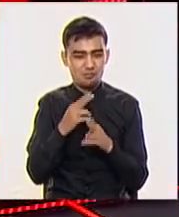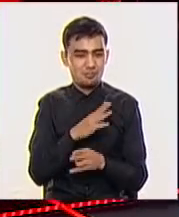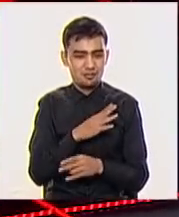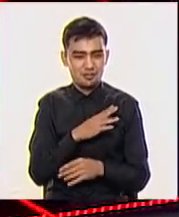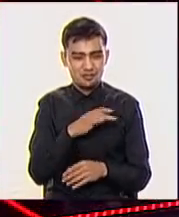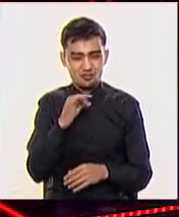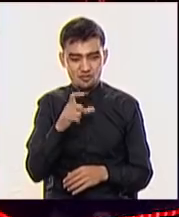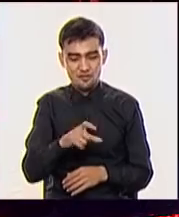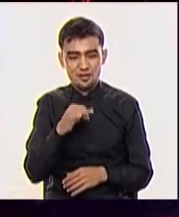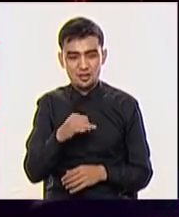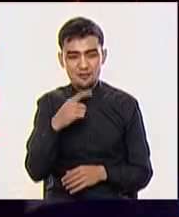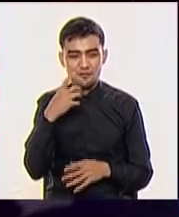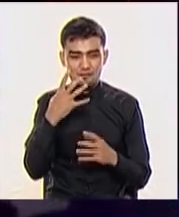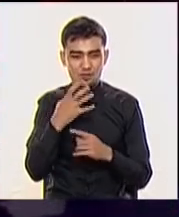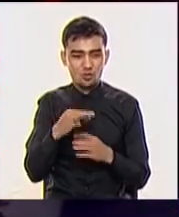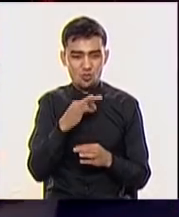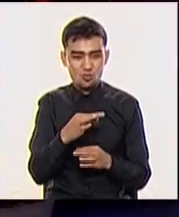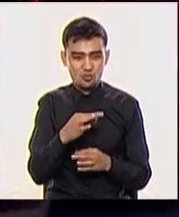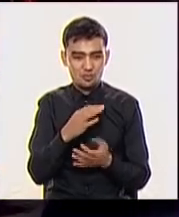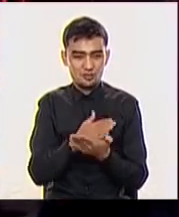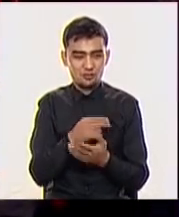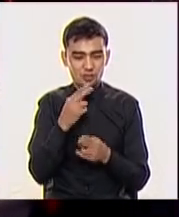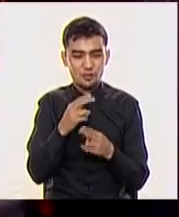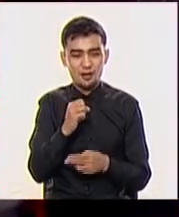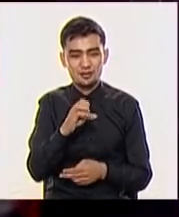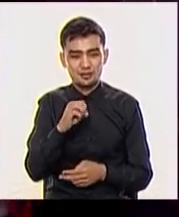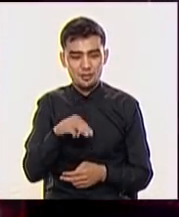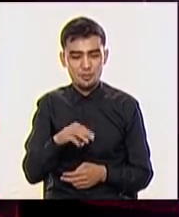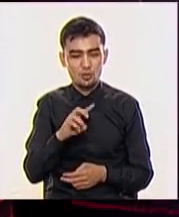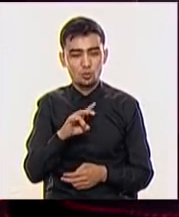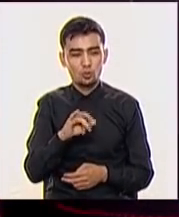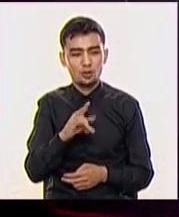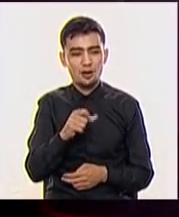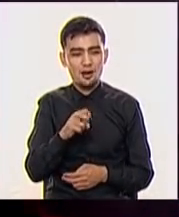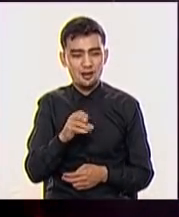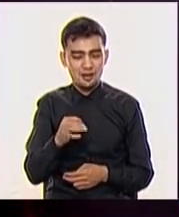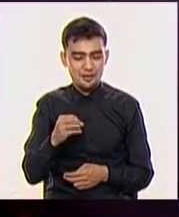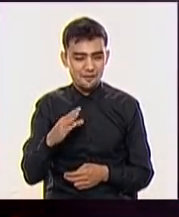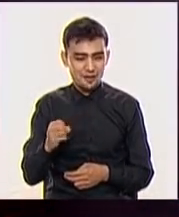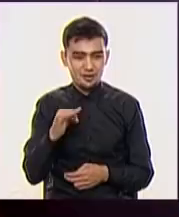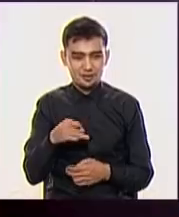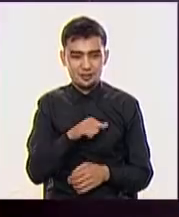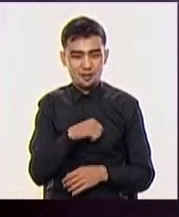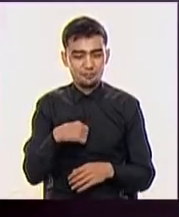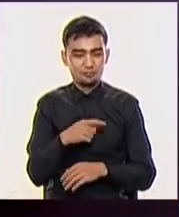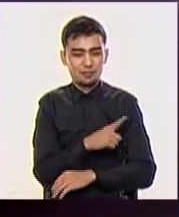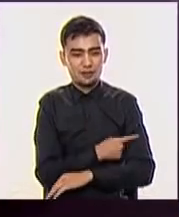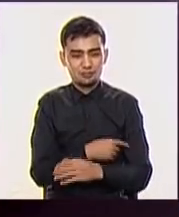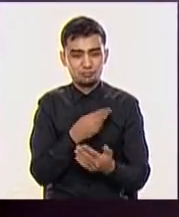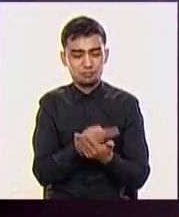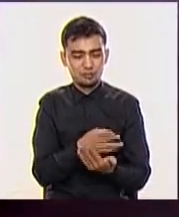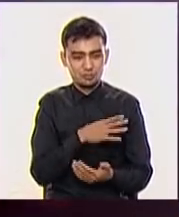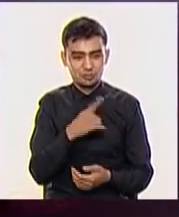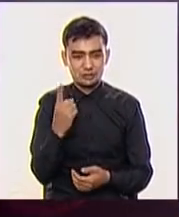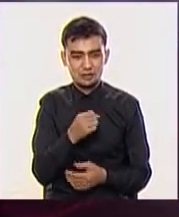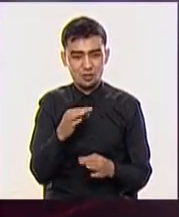болған. Шағым иесінің суреті міне мына экранда. Әсем Нұрғалиева. Өзі осыдан біраз күн бұрын ауруханада бір апта бойы ес-түссіз